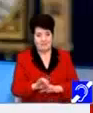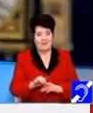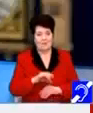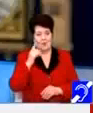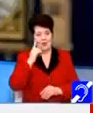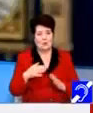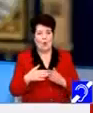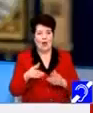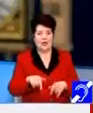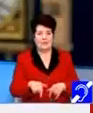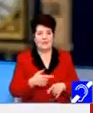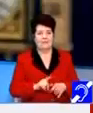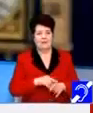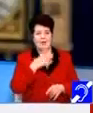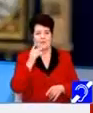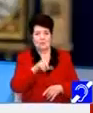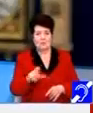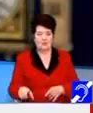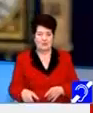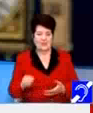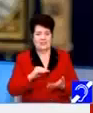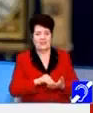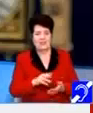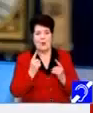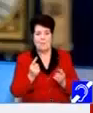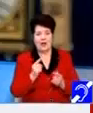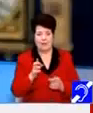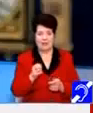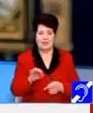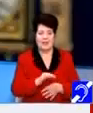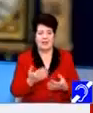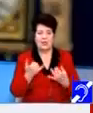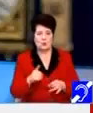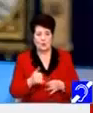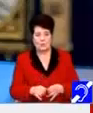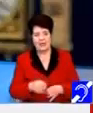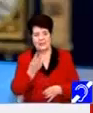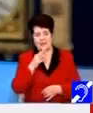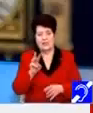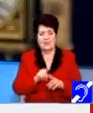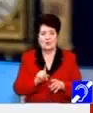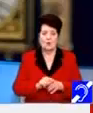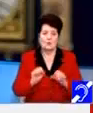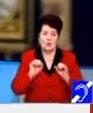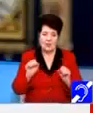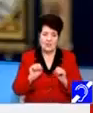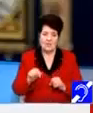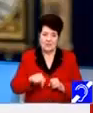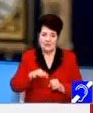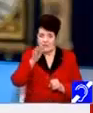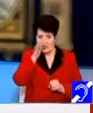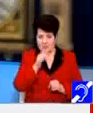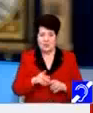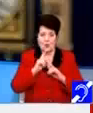gândul tot acasă. Mai mulți cetățeni moldoveni stabiliți în Marea Britanie le-au făcut o surpriză elevilor de la liceul cu profil sportiv din Chișinău.